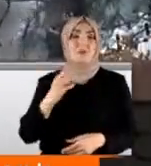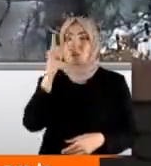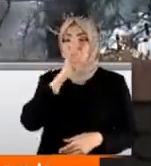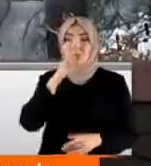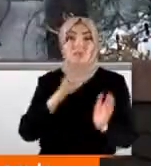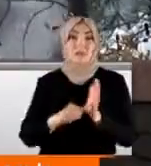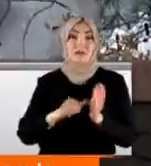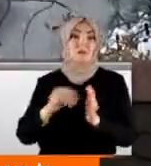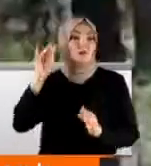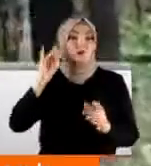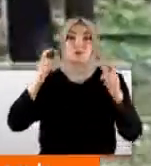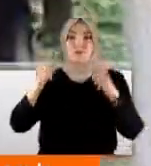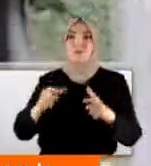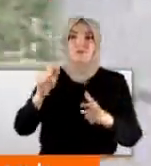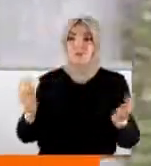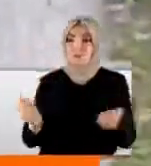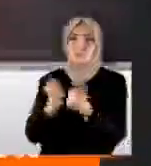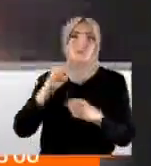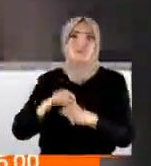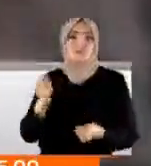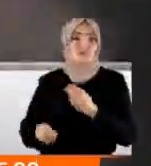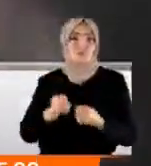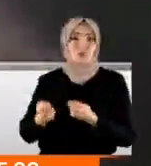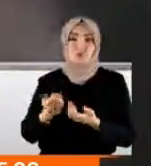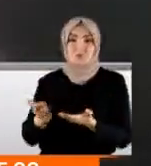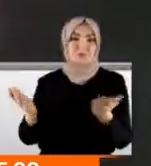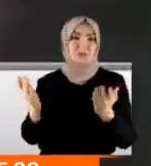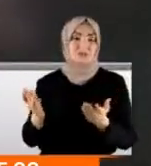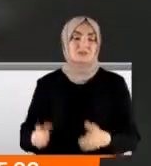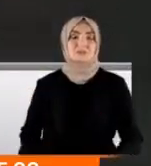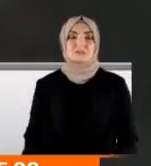dört koldan seferber oldular. Tarihi Vaniköy